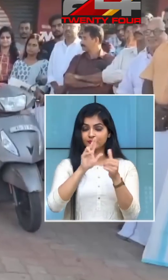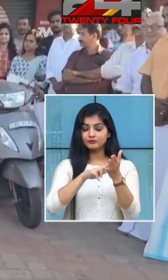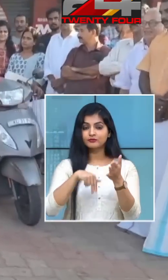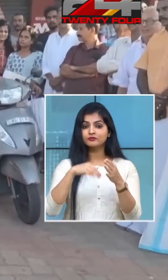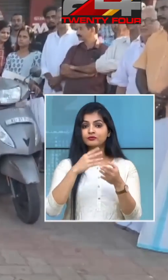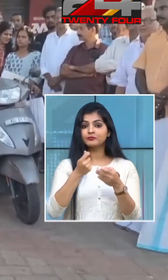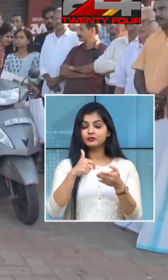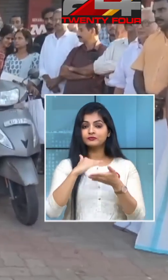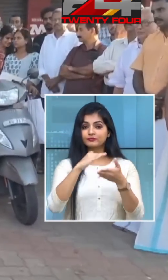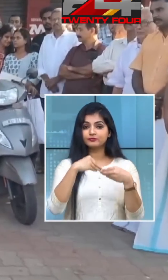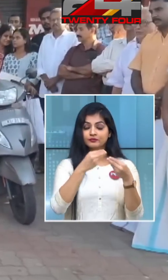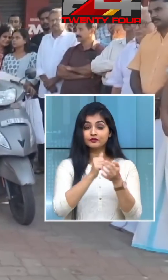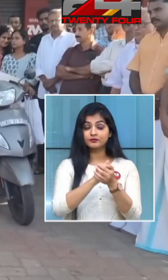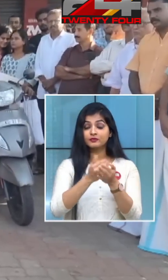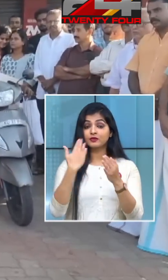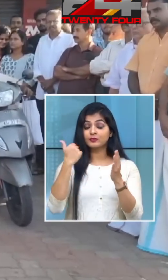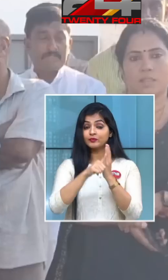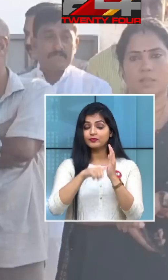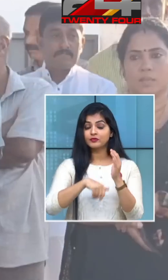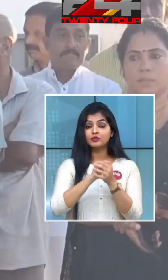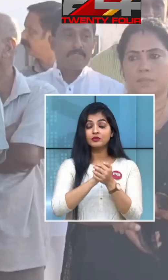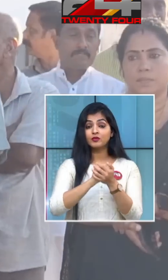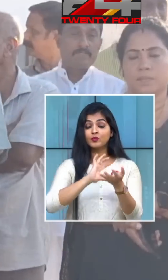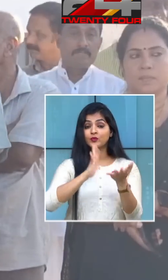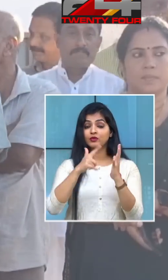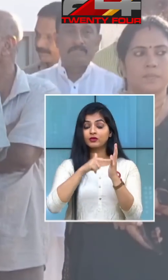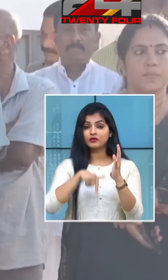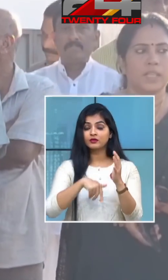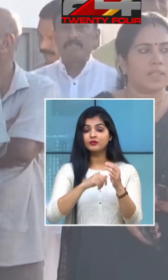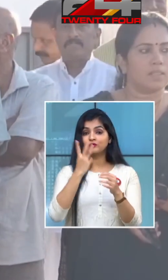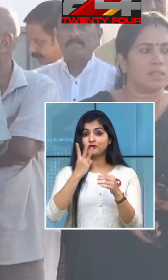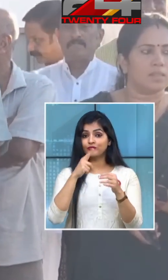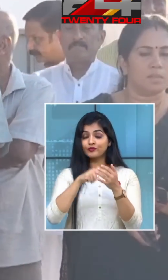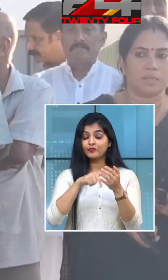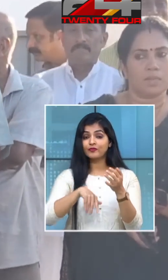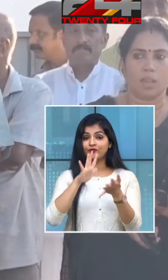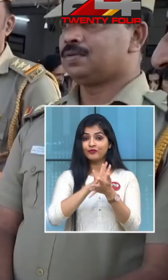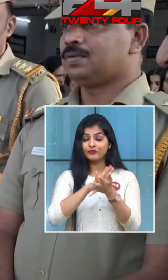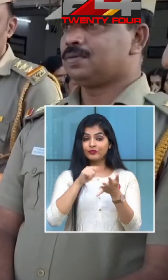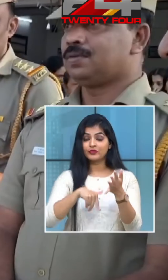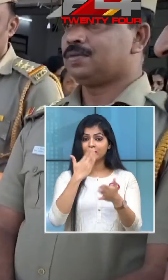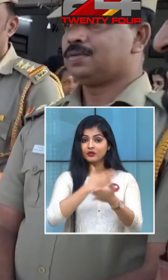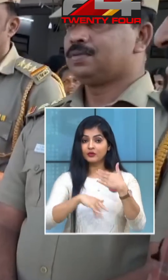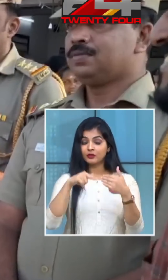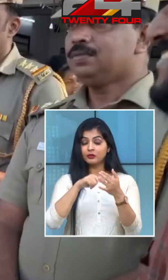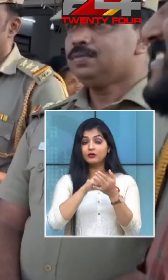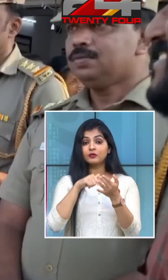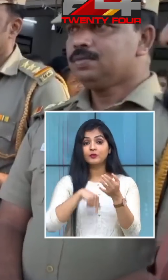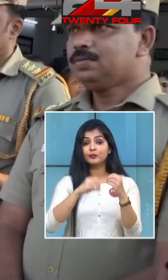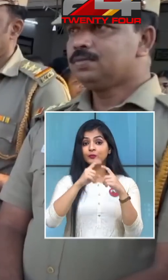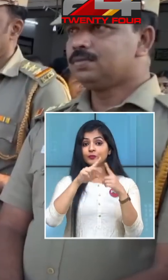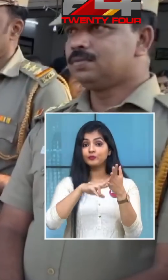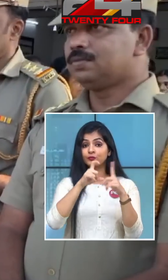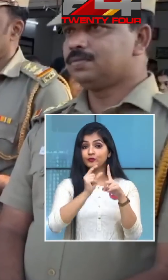ഈ മാസം 3-ന് അന്താരാഷ്ട്ര ഭിന്നശേഷി ദിനത്തിൽ തൃശൂരിൽ നടന്ന ചടങ്ങിൽ മന്ത്രി ഡോക്ടർ R ബിന്ദുവാണ് മാവേലിക്കര ജോയിന്റ് RTO